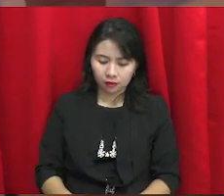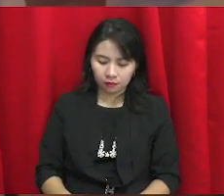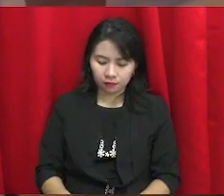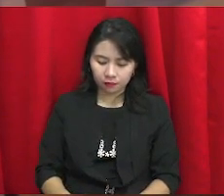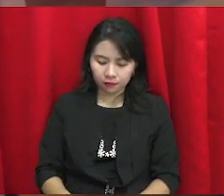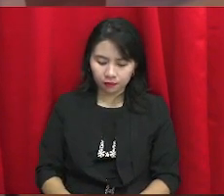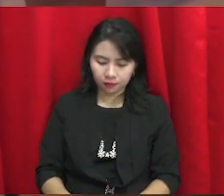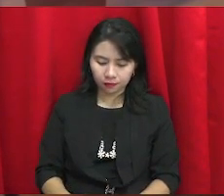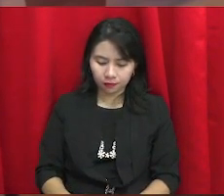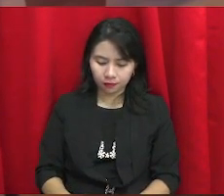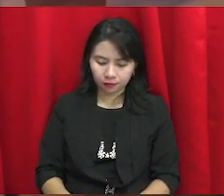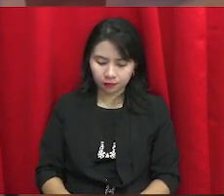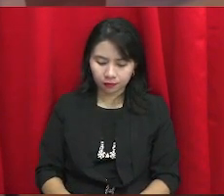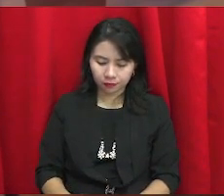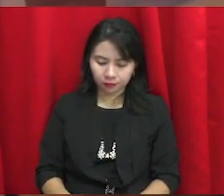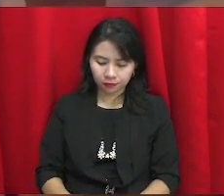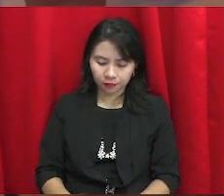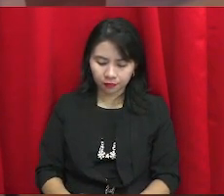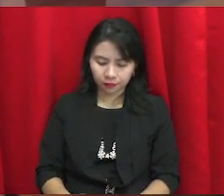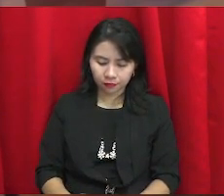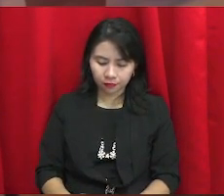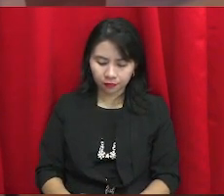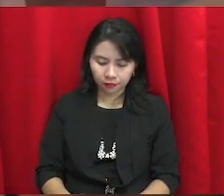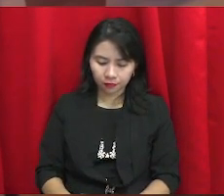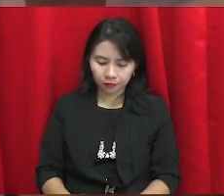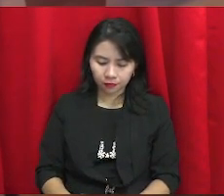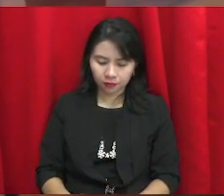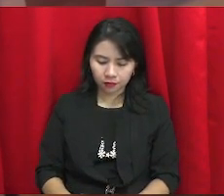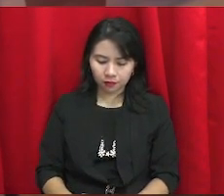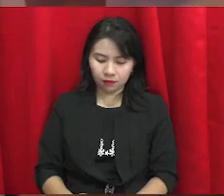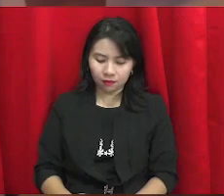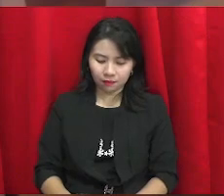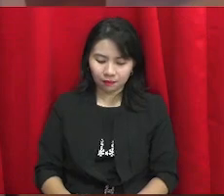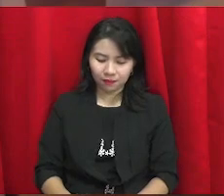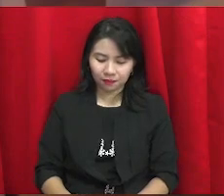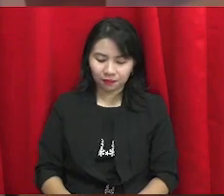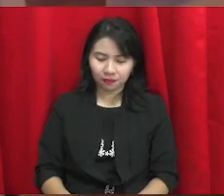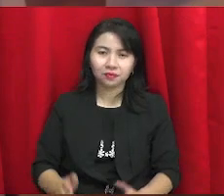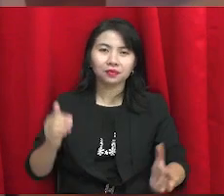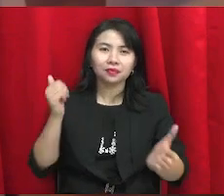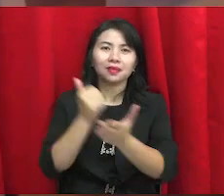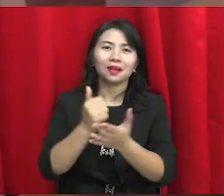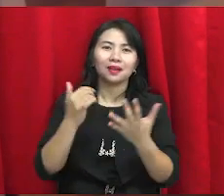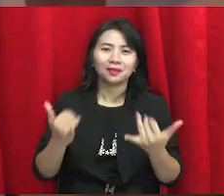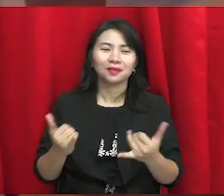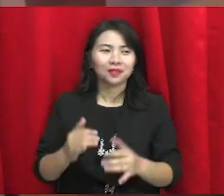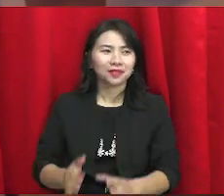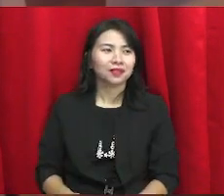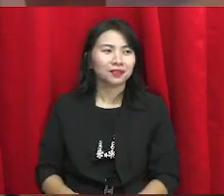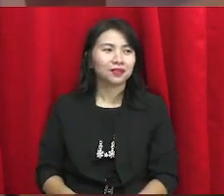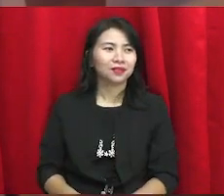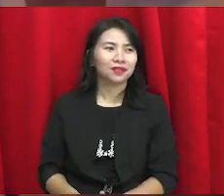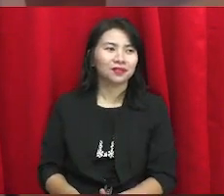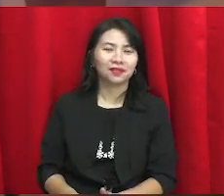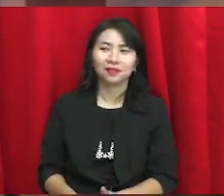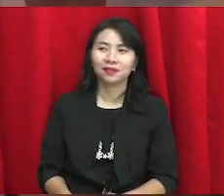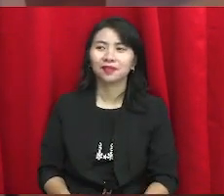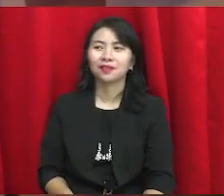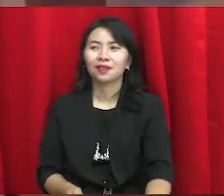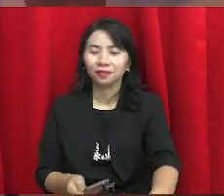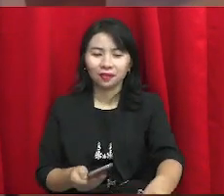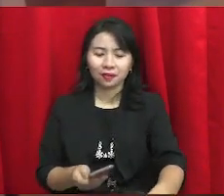kahapon kay Pastor Louie at kay Pastor RJ. So yun po, maraming salamat po, Sir. Pira, may magpo-forward na dahil sa sinabi mo.